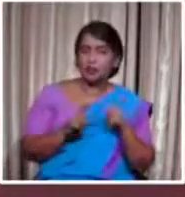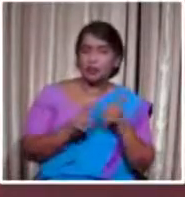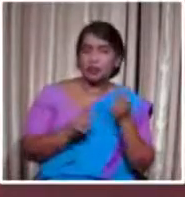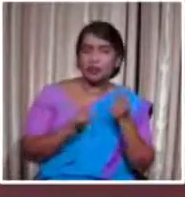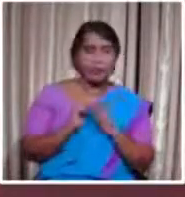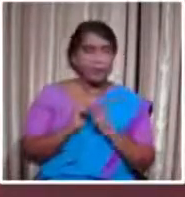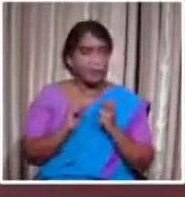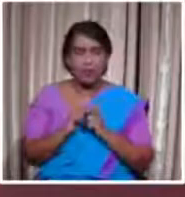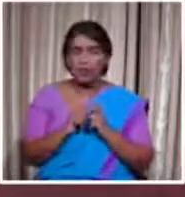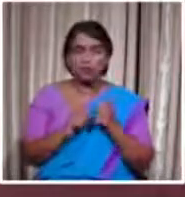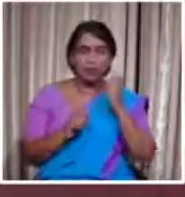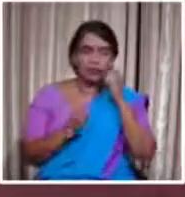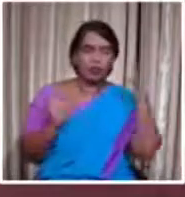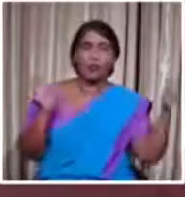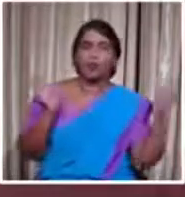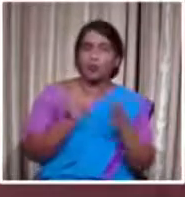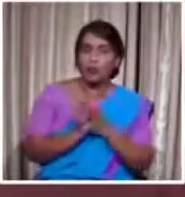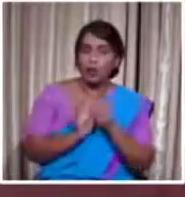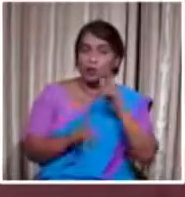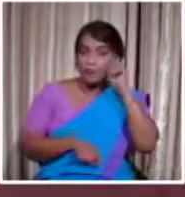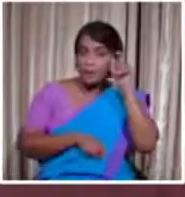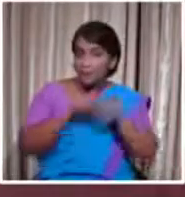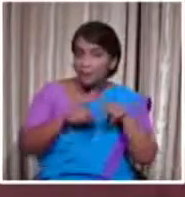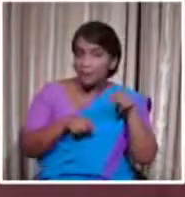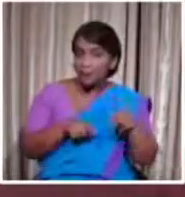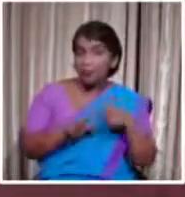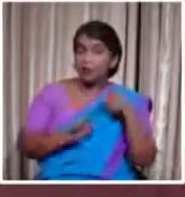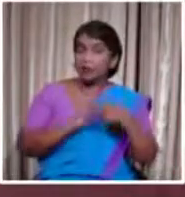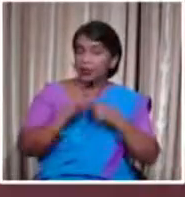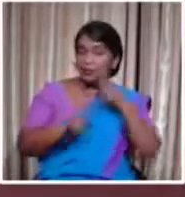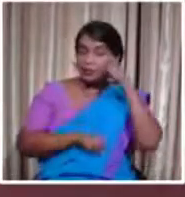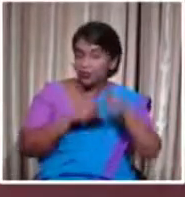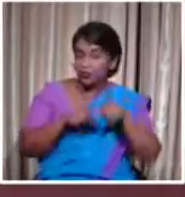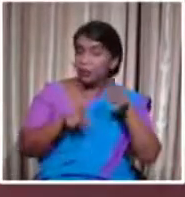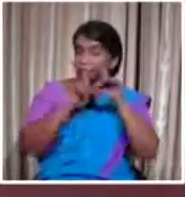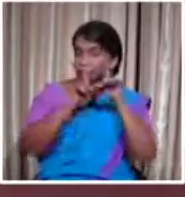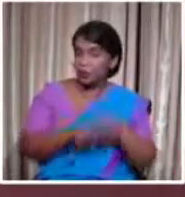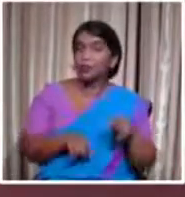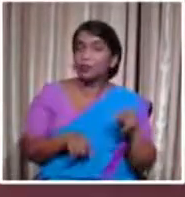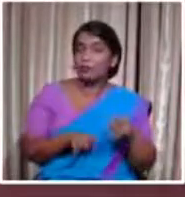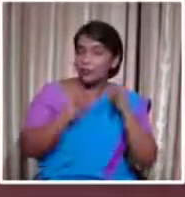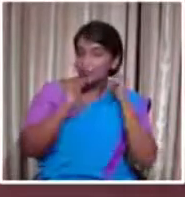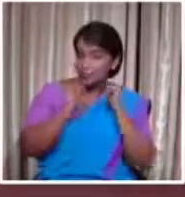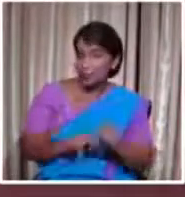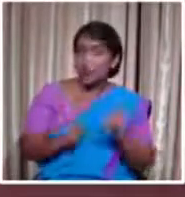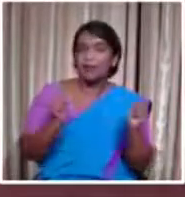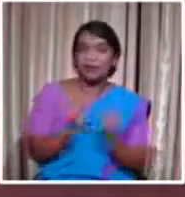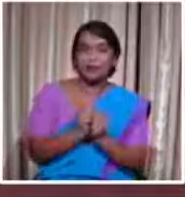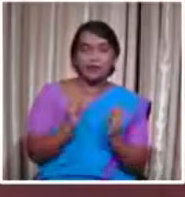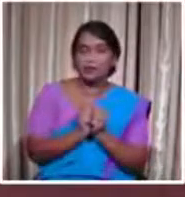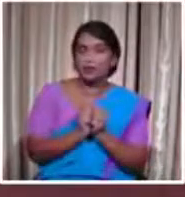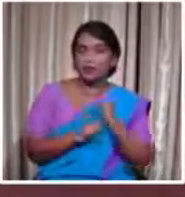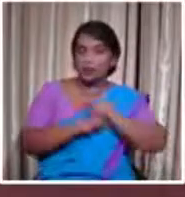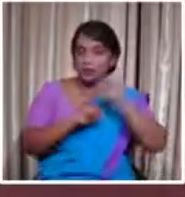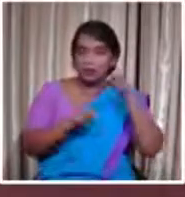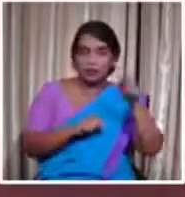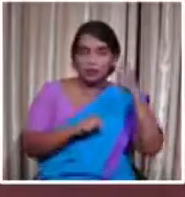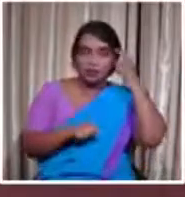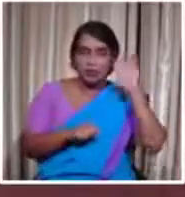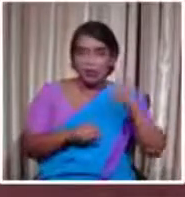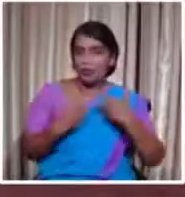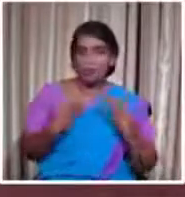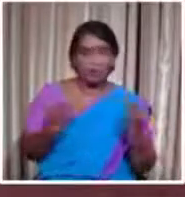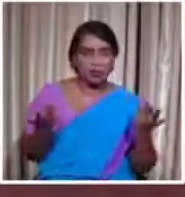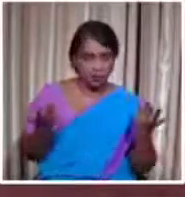ගැටලු නිසා මිනිස්සු බද්ද වුණා. හැබැයි මිනිස්සු මේ රටේ ජනතාව මේ වගේ අශීලාචාර හැසිරීමක් මේ අරගල කරුවන්ගේ බලාපොරොත්තුුනේ